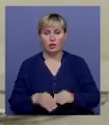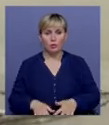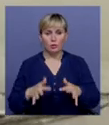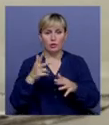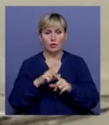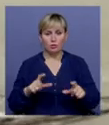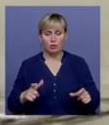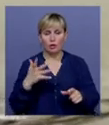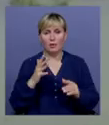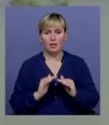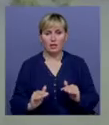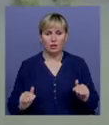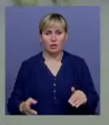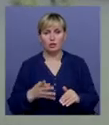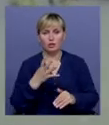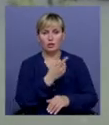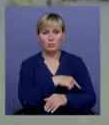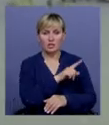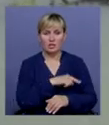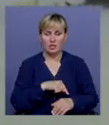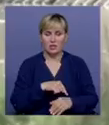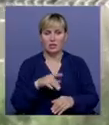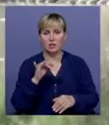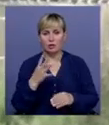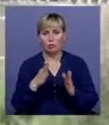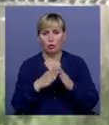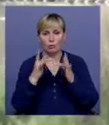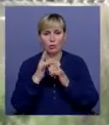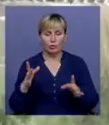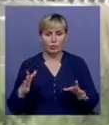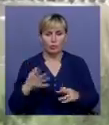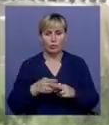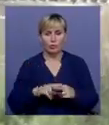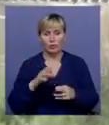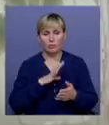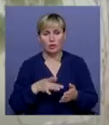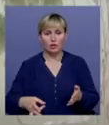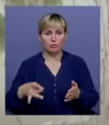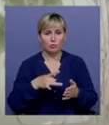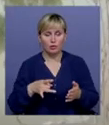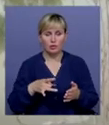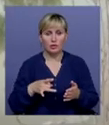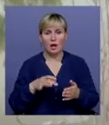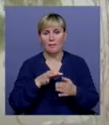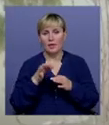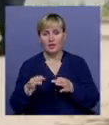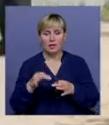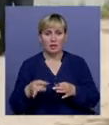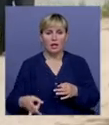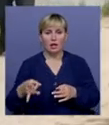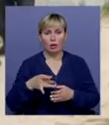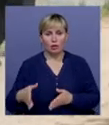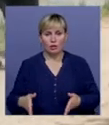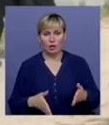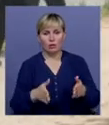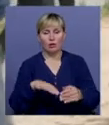три школы 5 детсадов 4 медицинских объектов и дом культуры под удар стихии попали республиканские и областные и районные дороги по